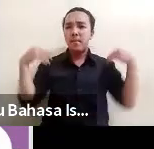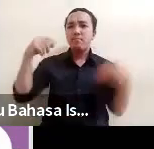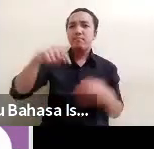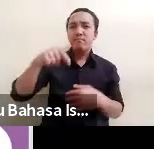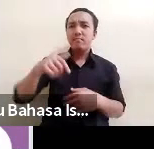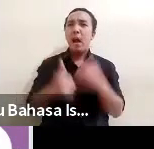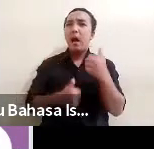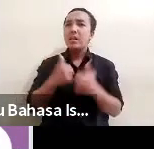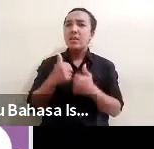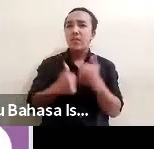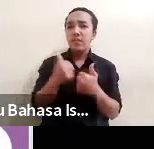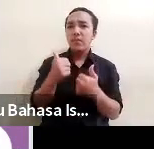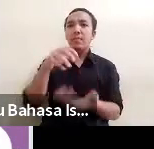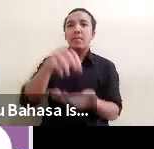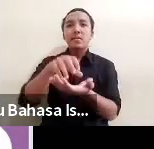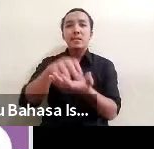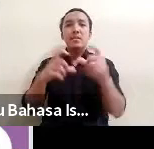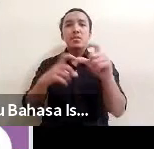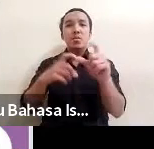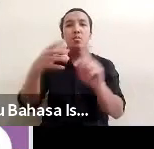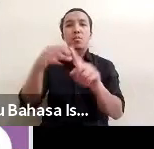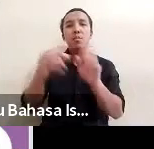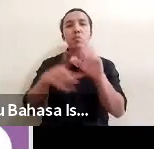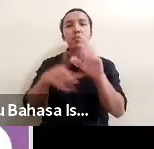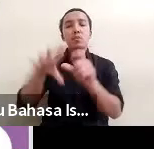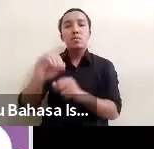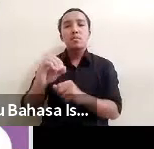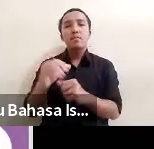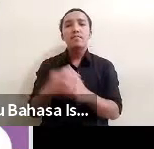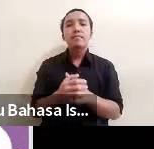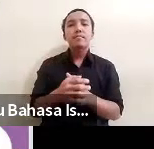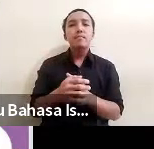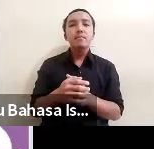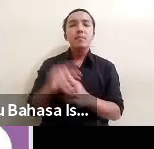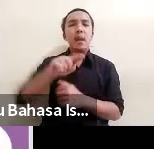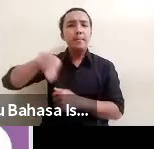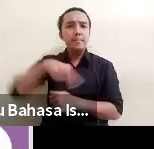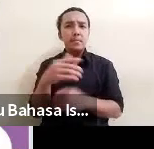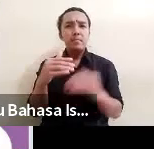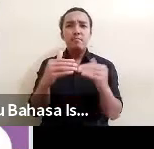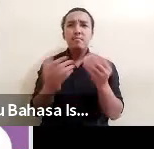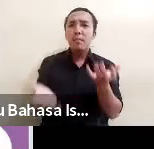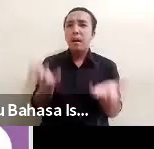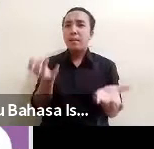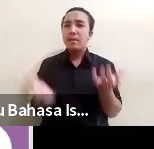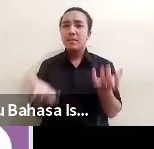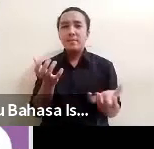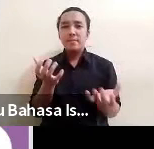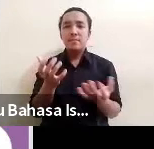Situbondo, ya kami mengimbangi lah karena pemerintah, ya kami ada yang bantu, kita bersyukur dulu, Pak. Jadi kami